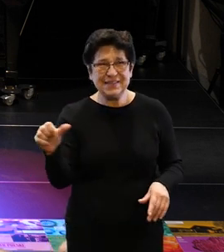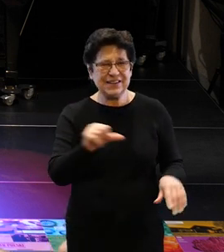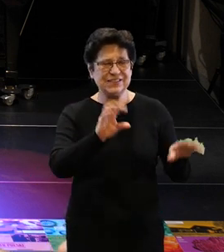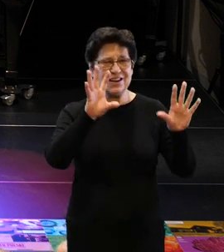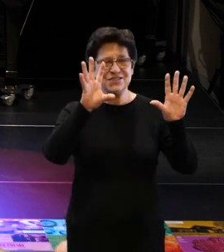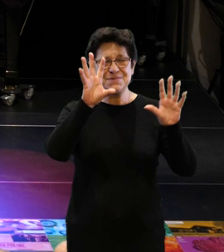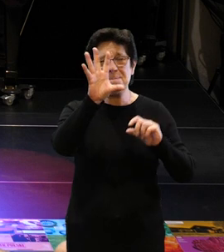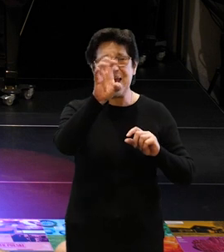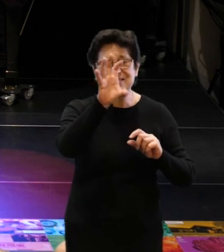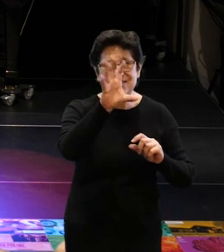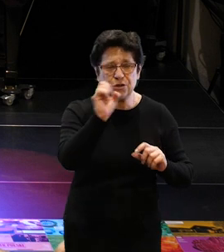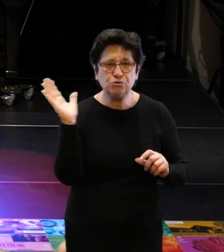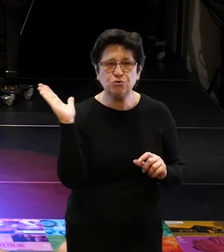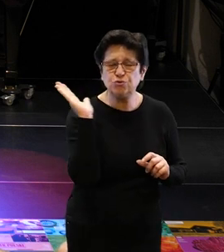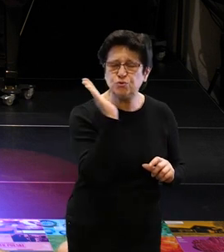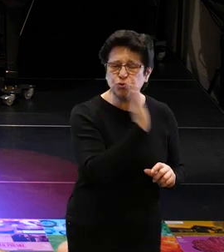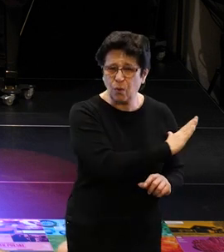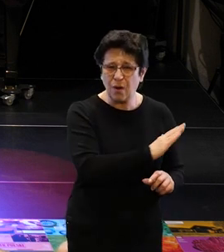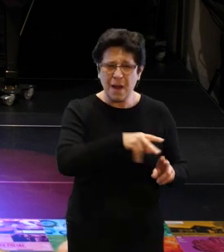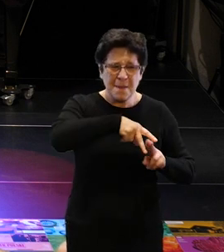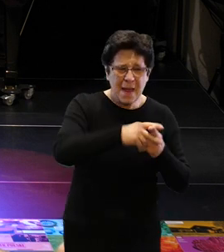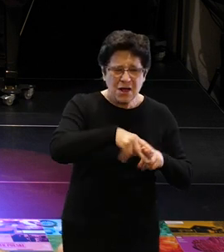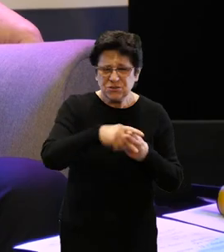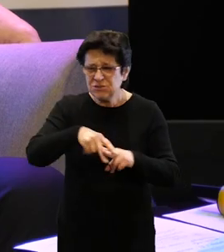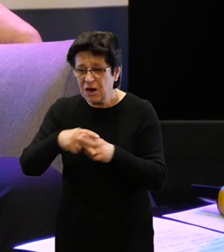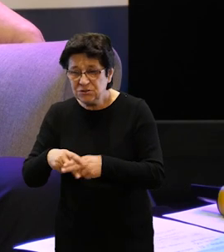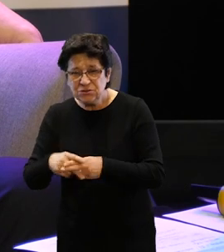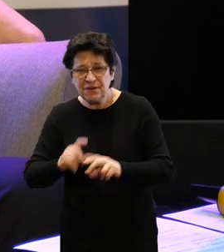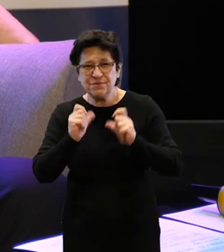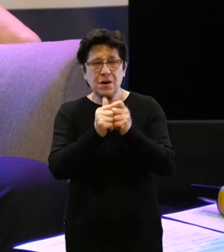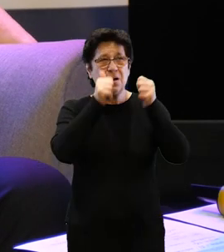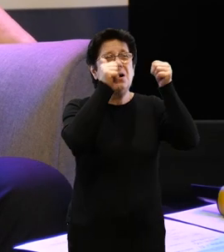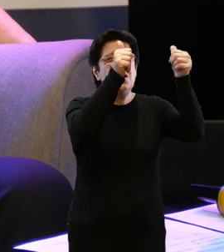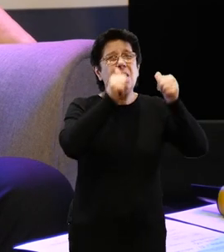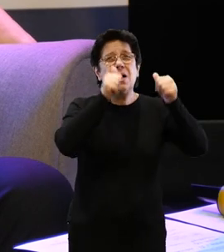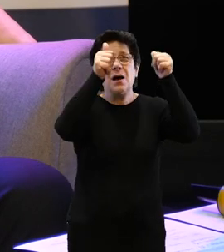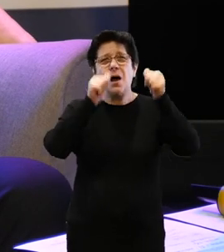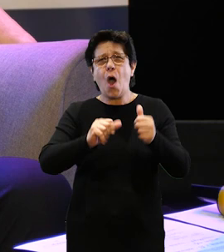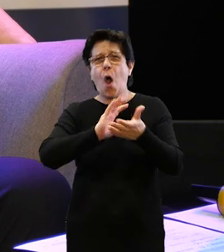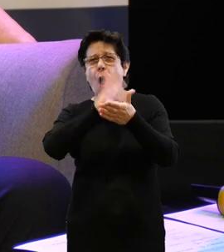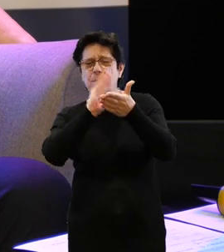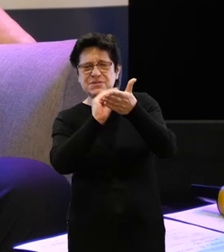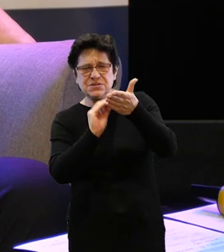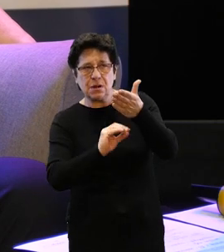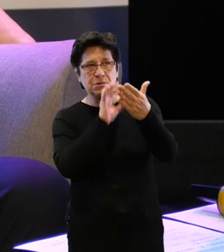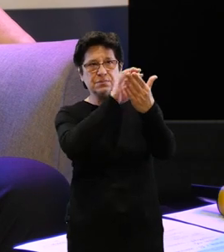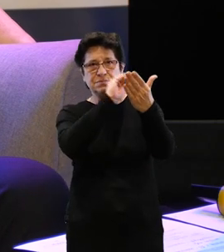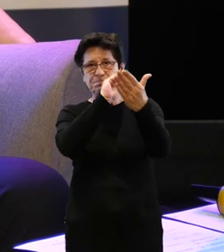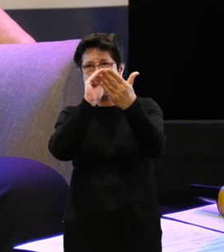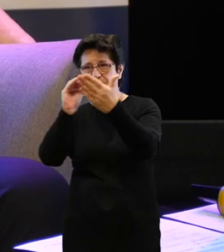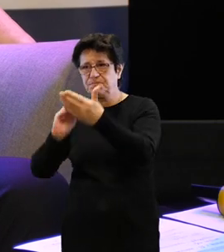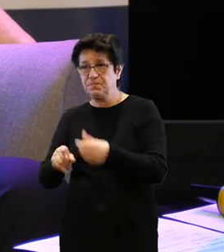wszystko na takich starych ramach okiennych na takich starych drzwiach wszystko wspaniale opisane on się bardzo cieszył że